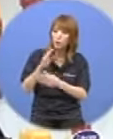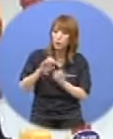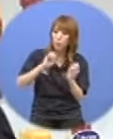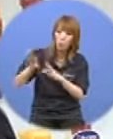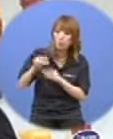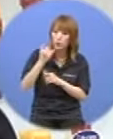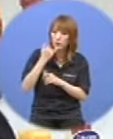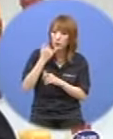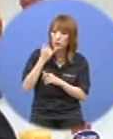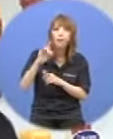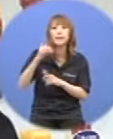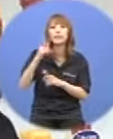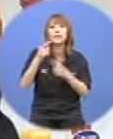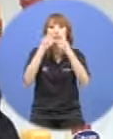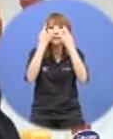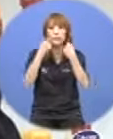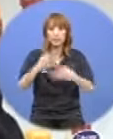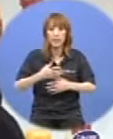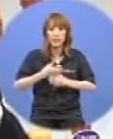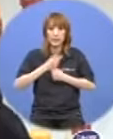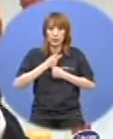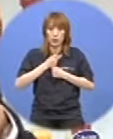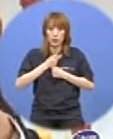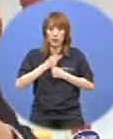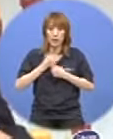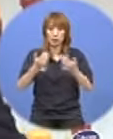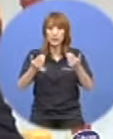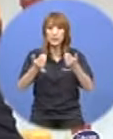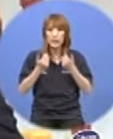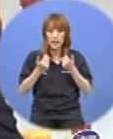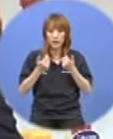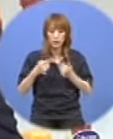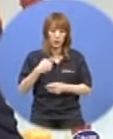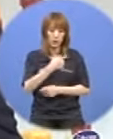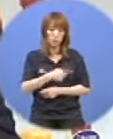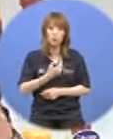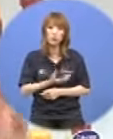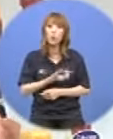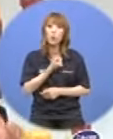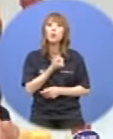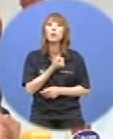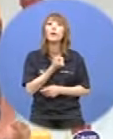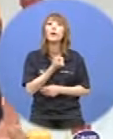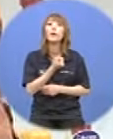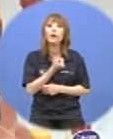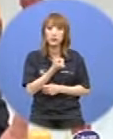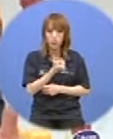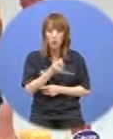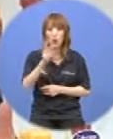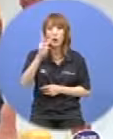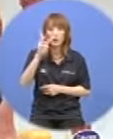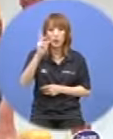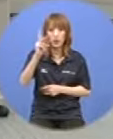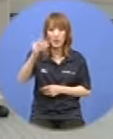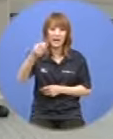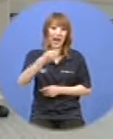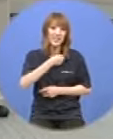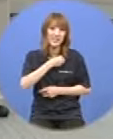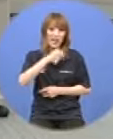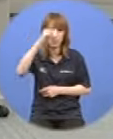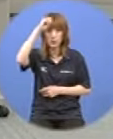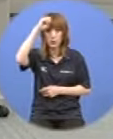に、自分が気をつけないといけないというのをまずやっぱりそういう気持ちを持ってもらわないと本当にその感染症を防げないと思うんですよ。 はい、 だ